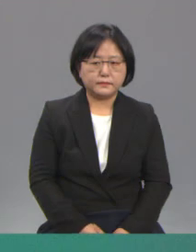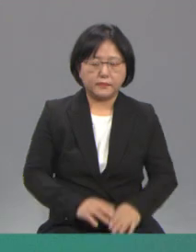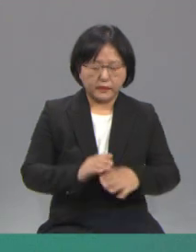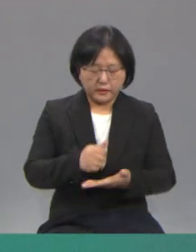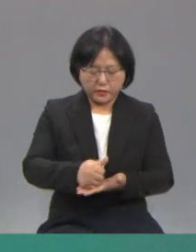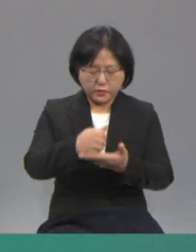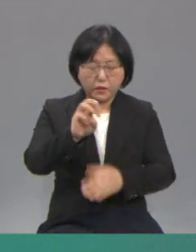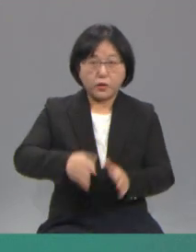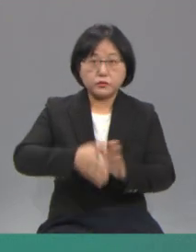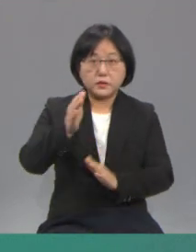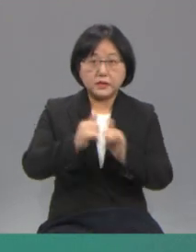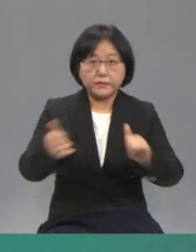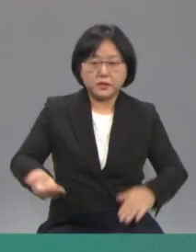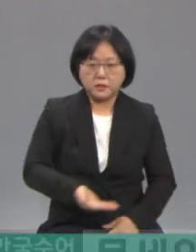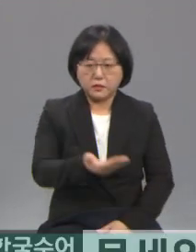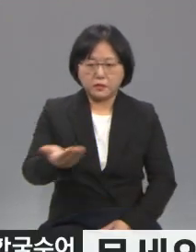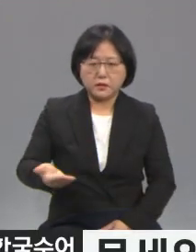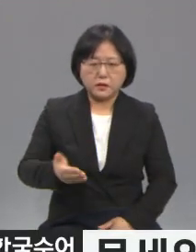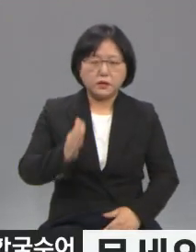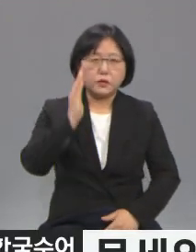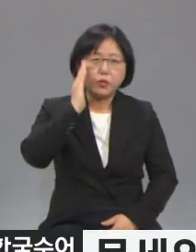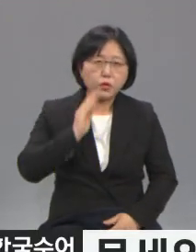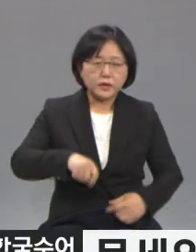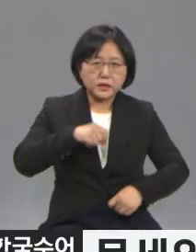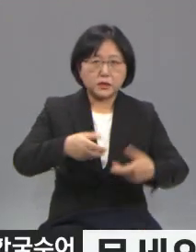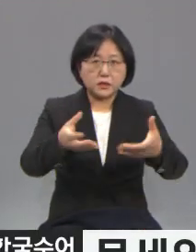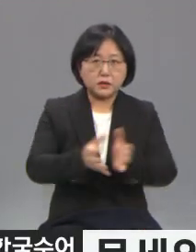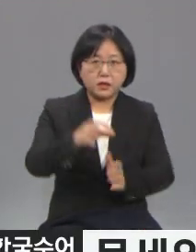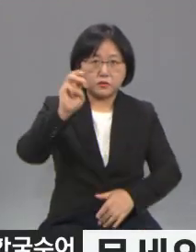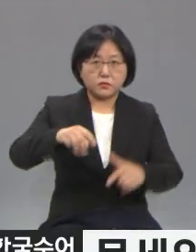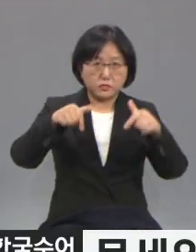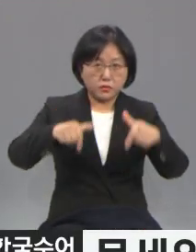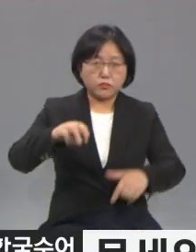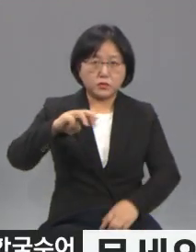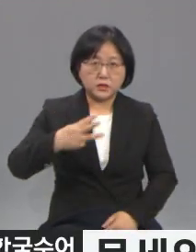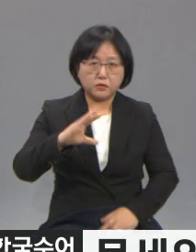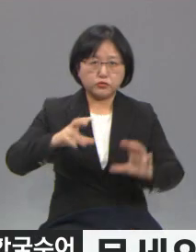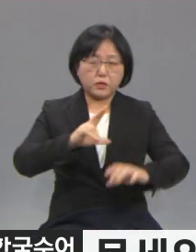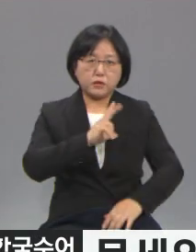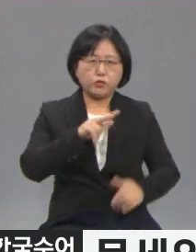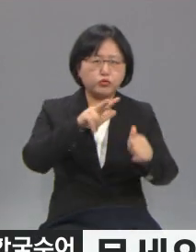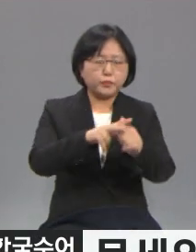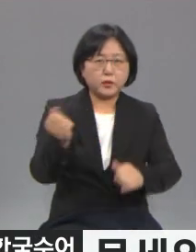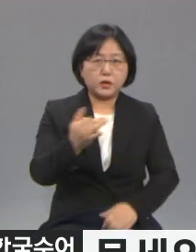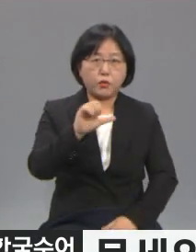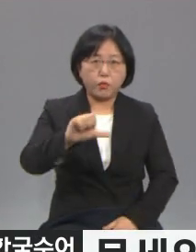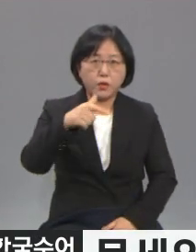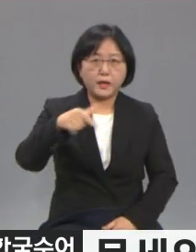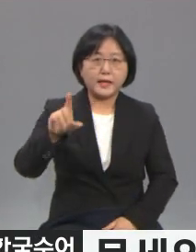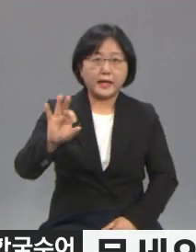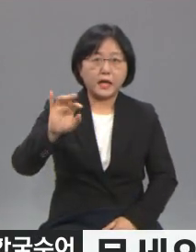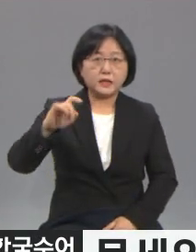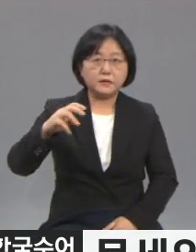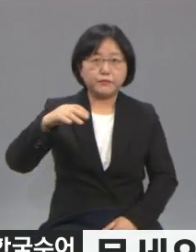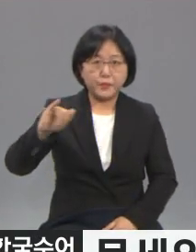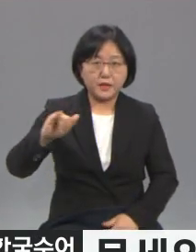존경하는 광주 시민 여러분 녹색 정의당 광주서울 국회의원후보 기호 5번